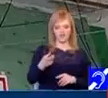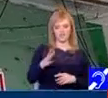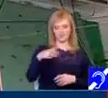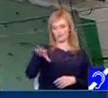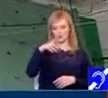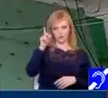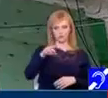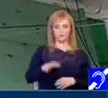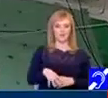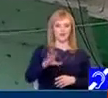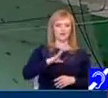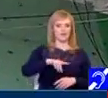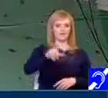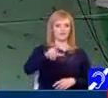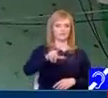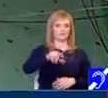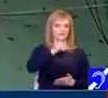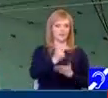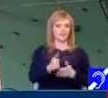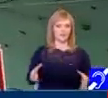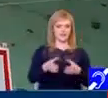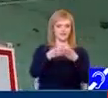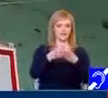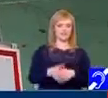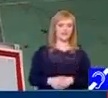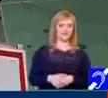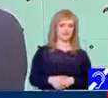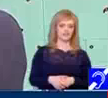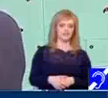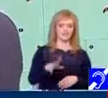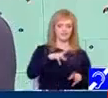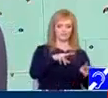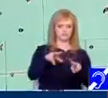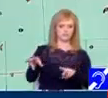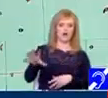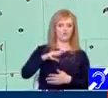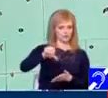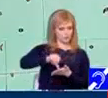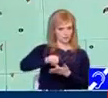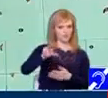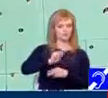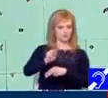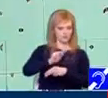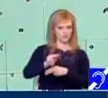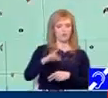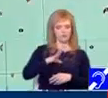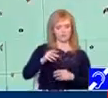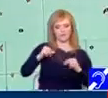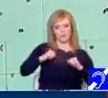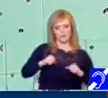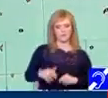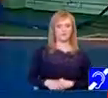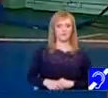carabine. Astăzi ea a fost capitanul echipei pe care a încercat să o ghideze în depășirea obstacolelor, dar și prezența antrenorului l-a oferit încredere. La